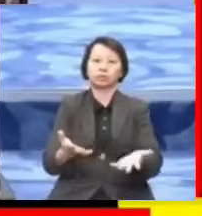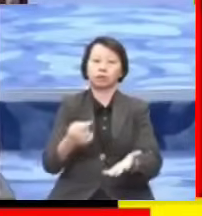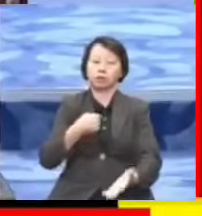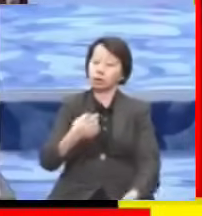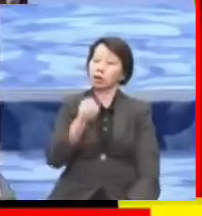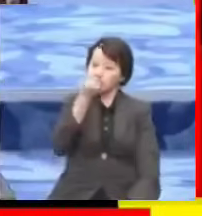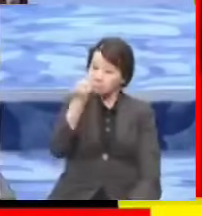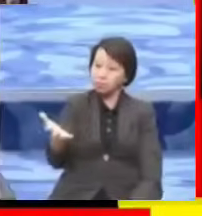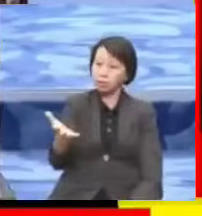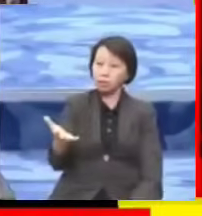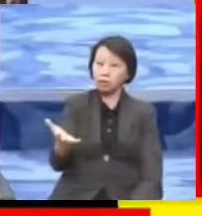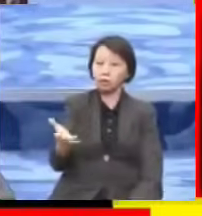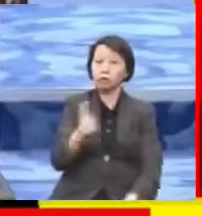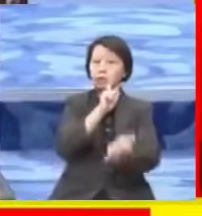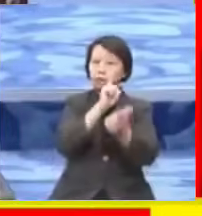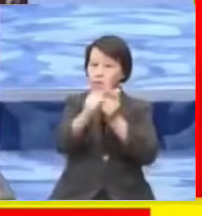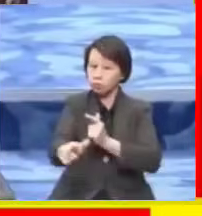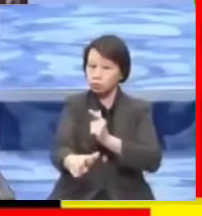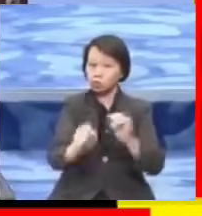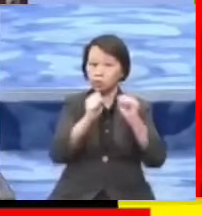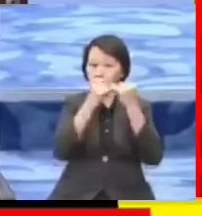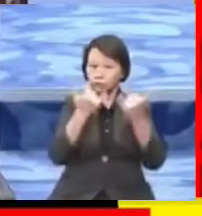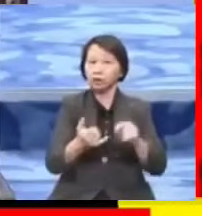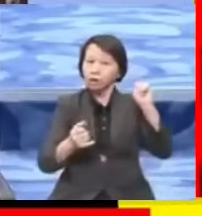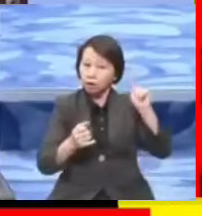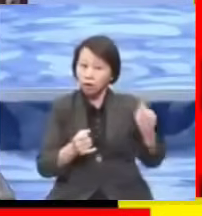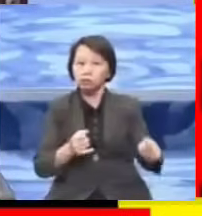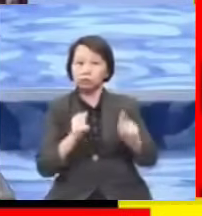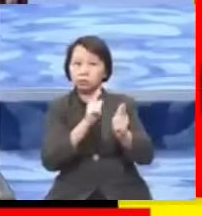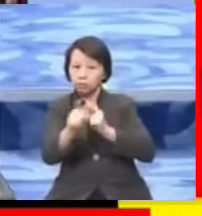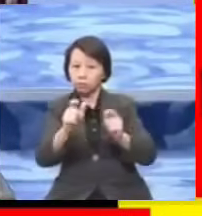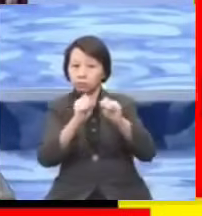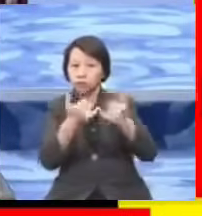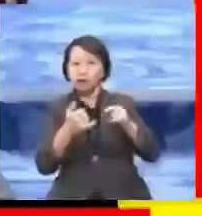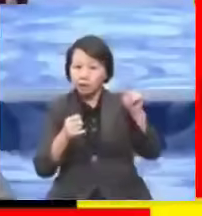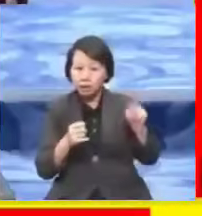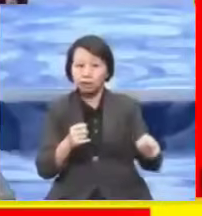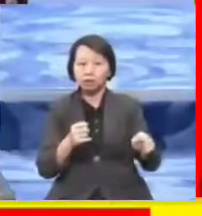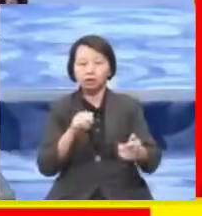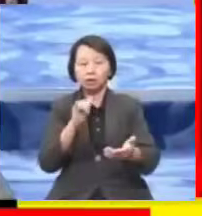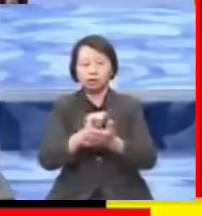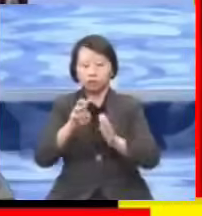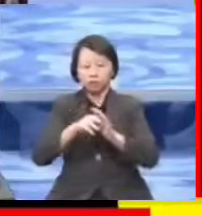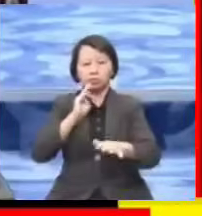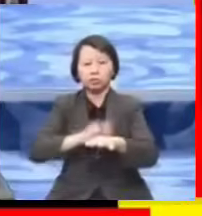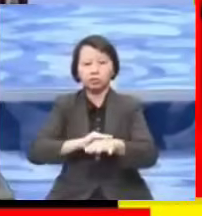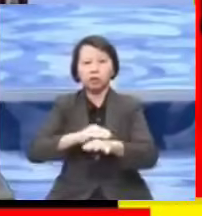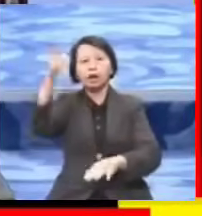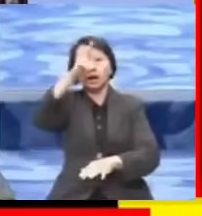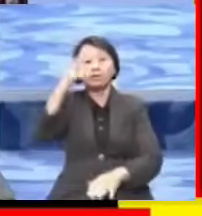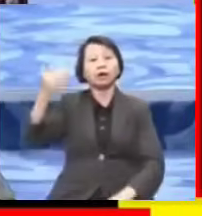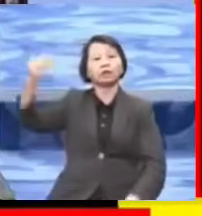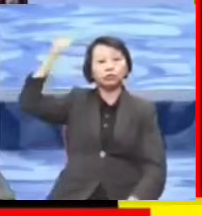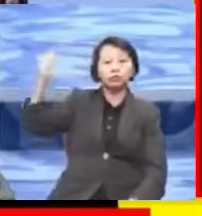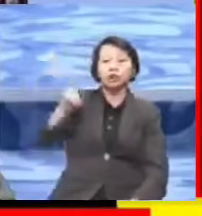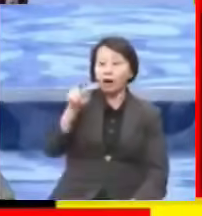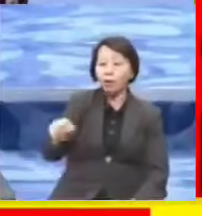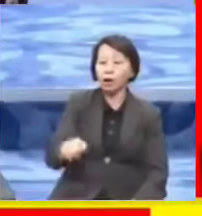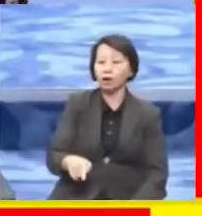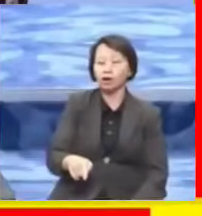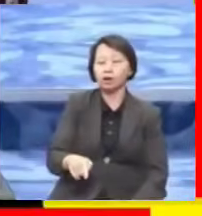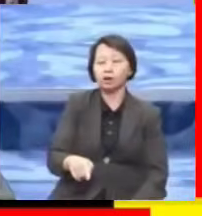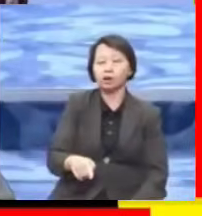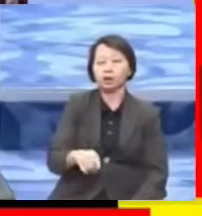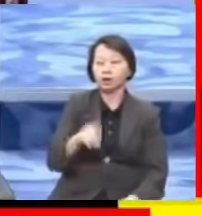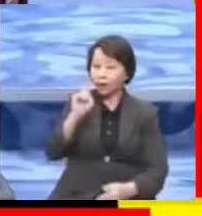beritahu, kelulusan pada syarikat itu adalah semasa kerajaan terdahulu. Satu.